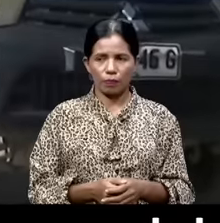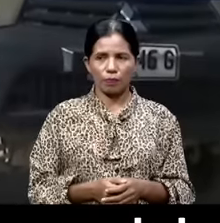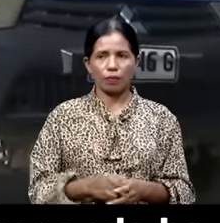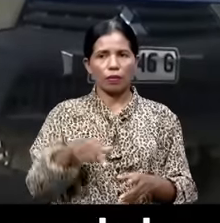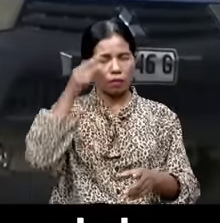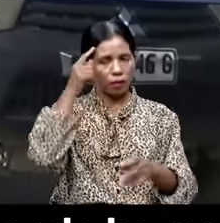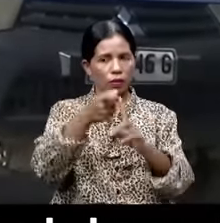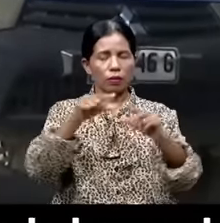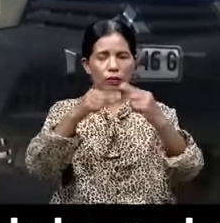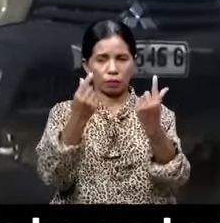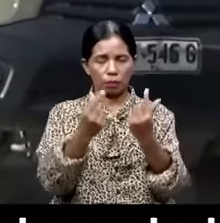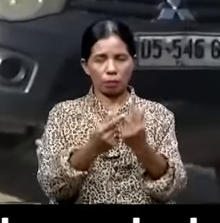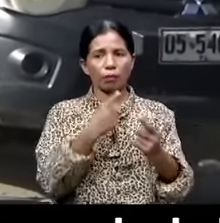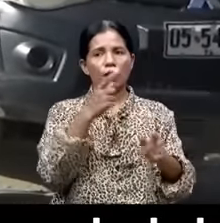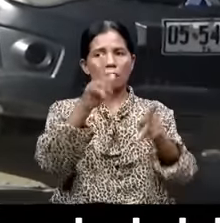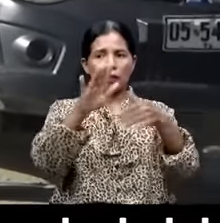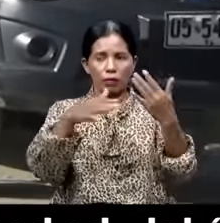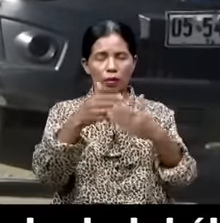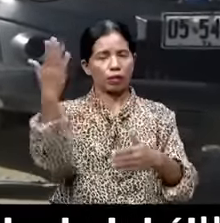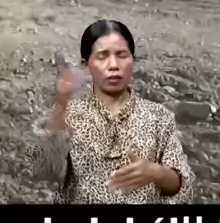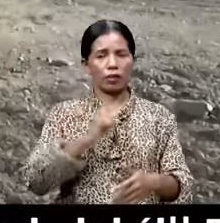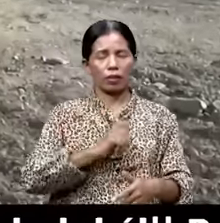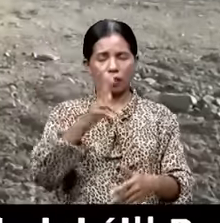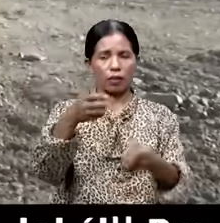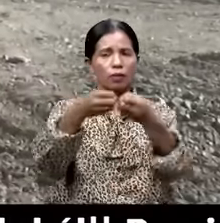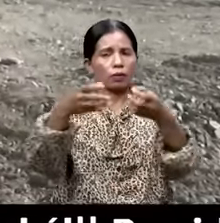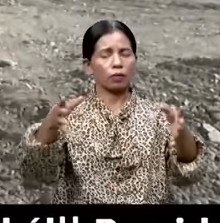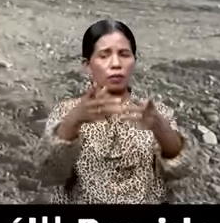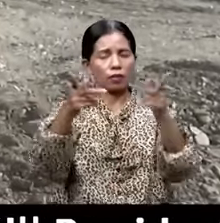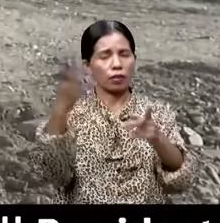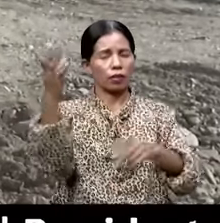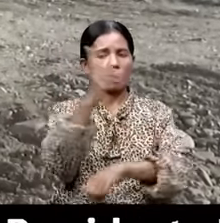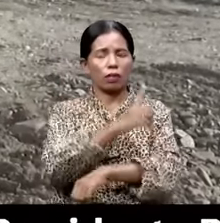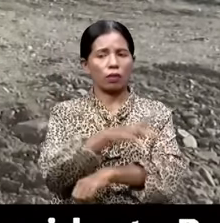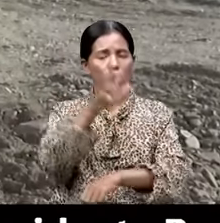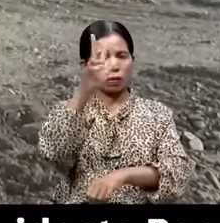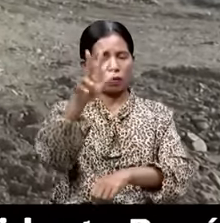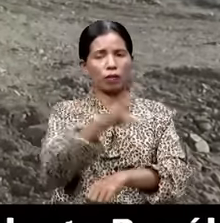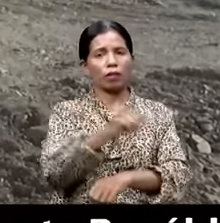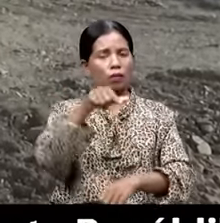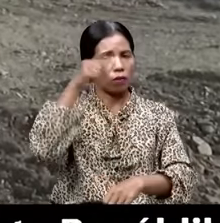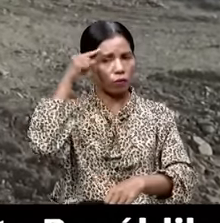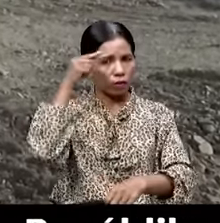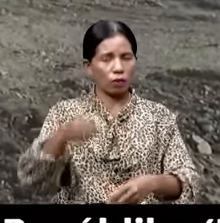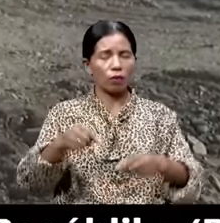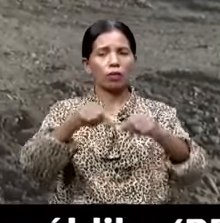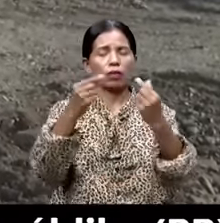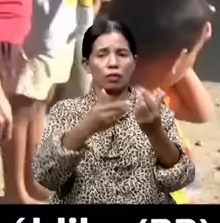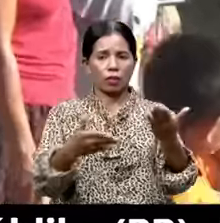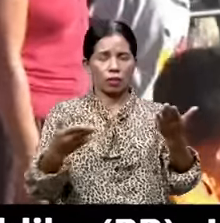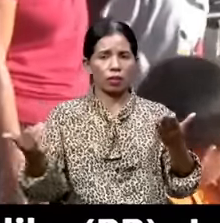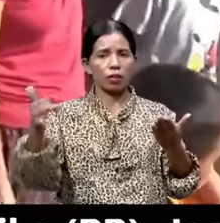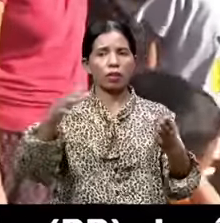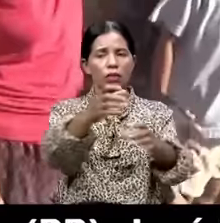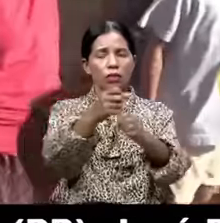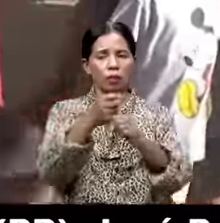Governo liu equipa conjunta avisa ba komunidade e Tasi Tolu atu hamamuk fateng refere e Loron Tolu nilaran antes governo hodi equipamentos pesado sobu